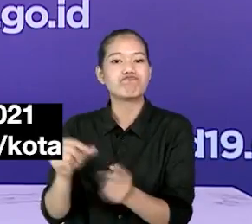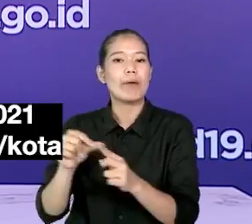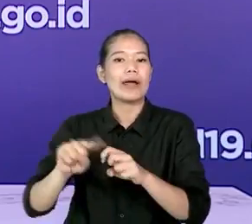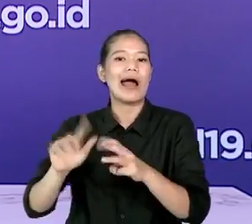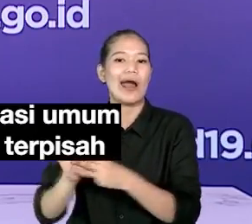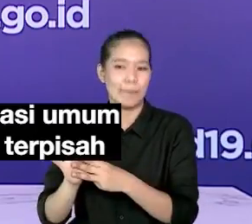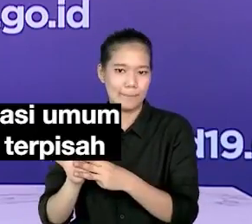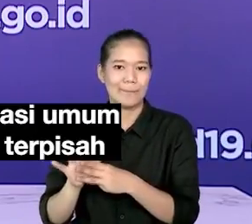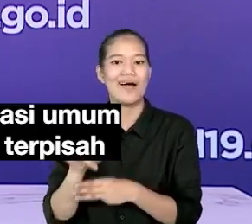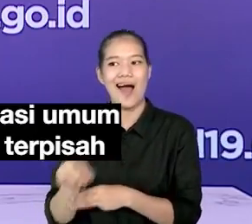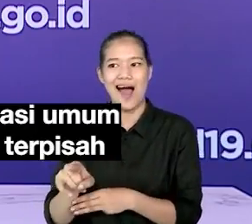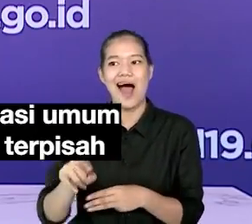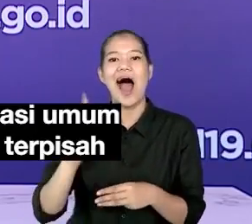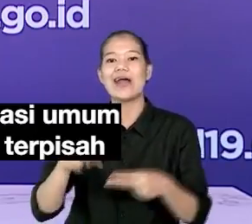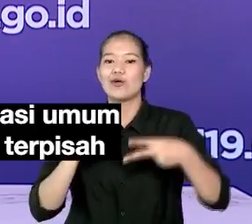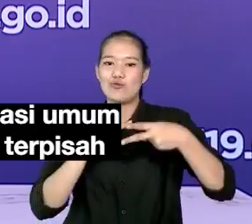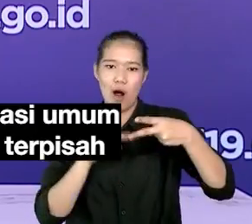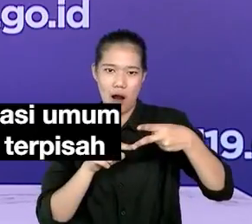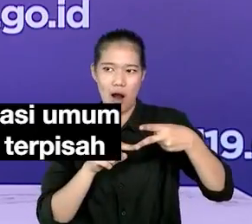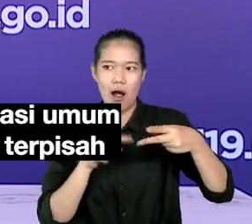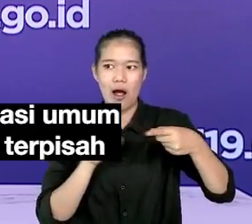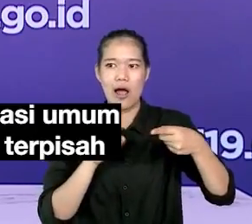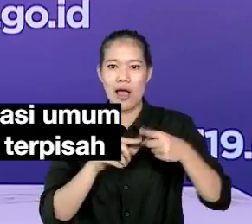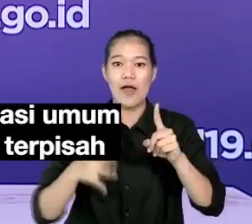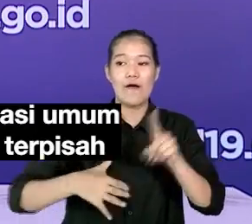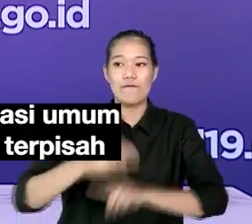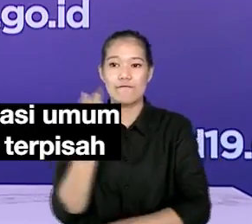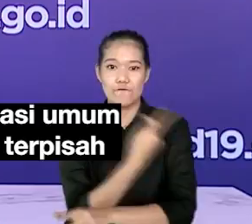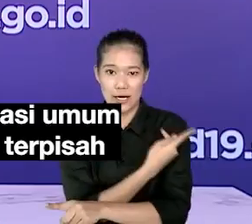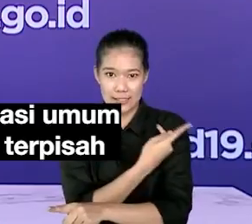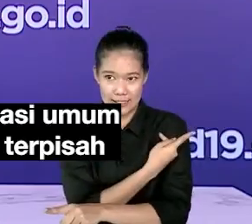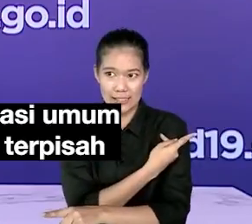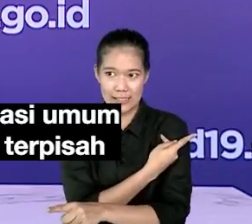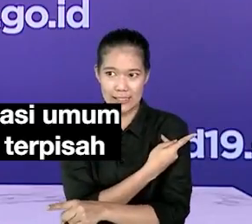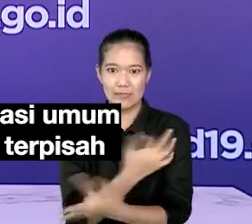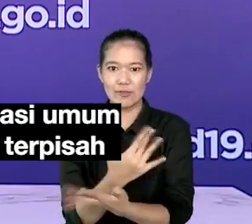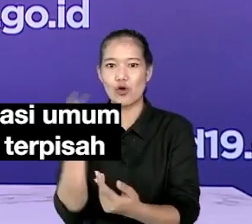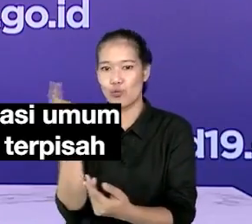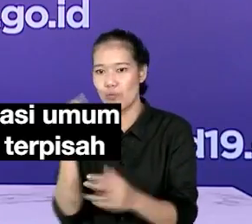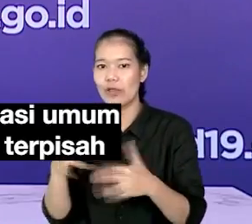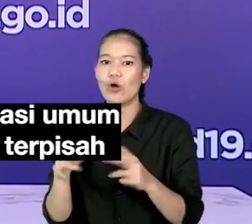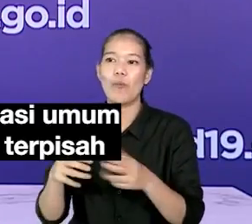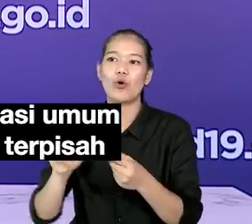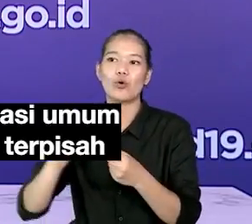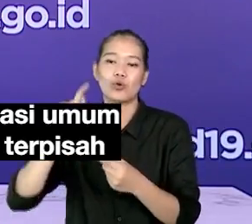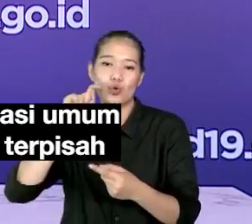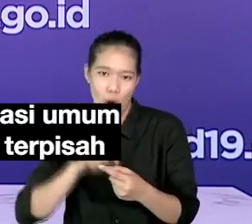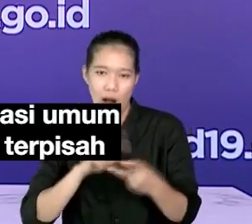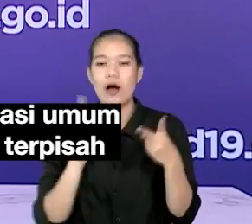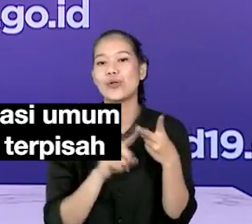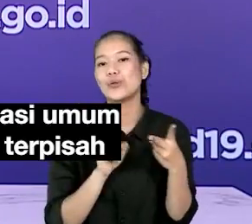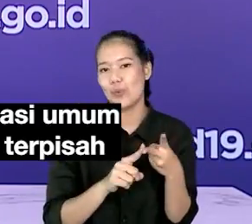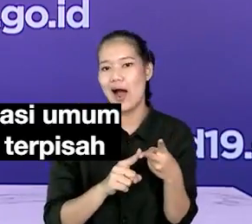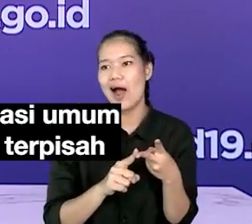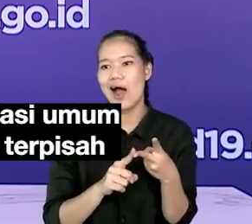kabupaten kota melingkupi dua aspek yaitu capaian vaksinasi pada populasi umum maupun lansia kedua